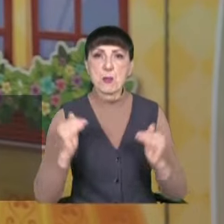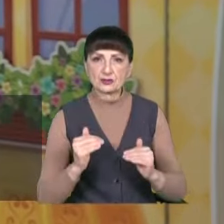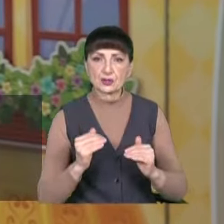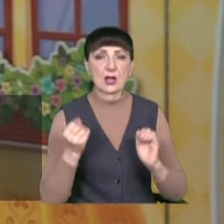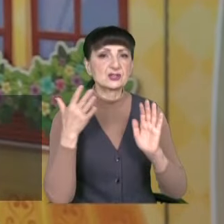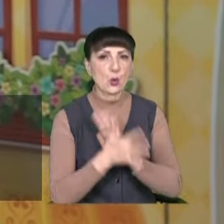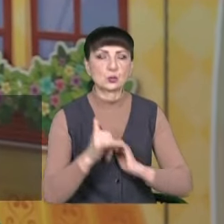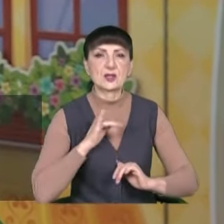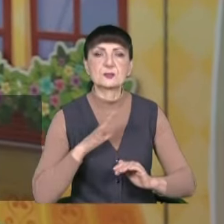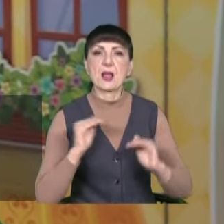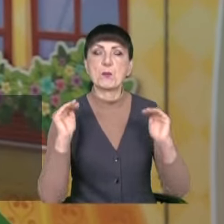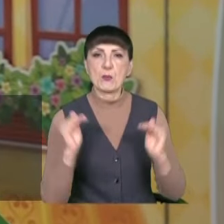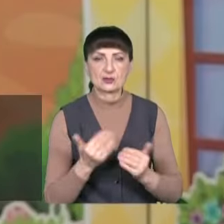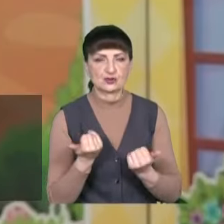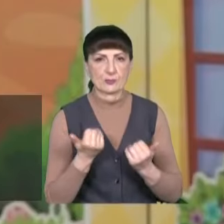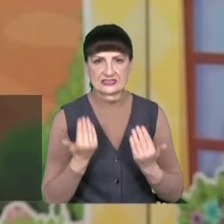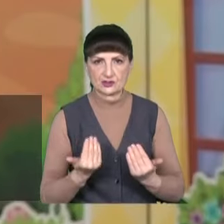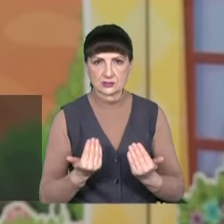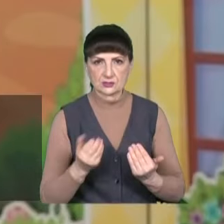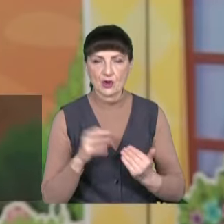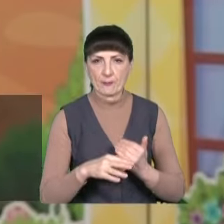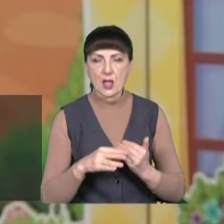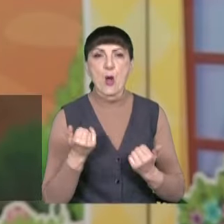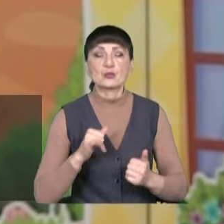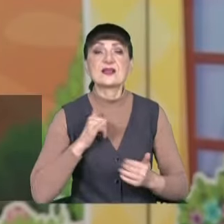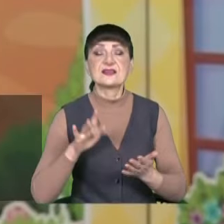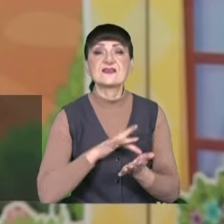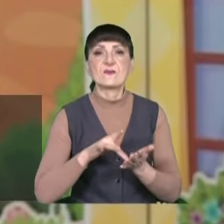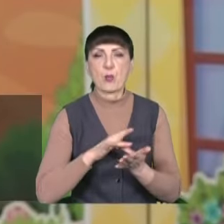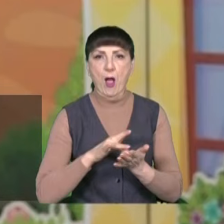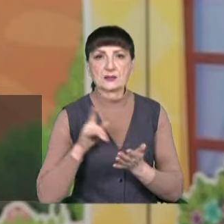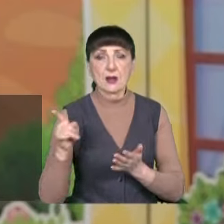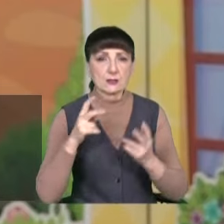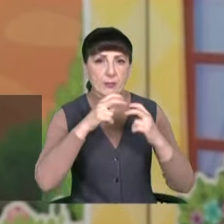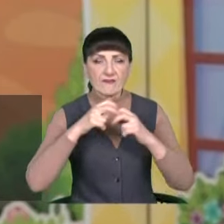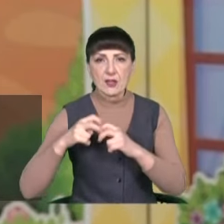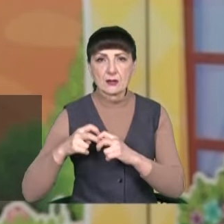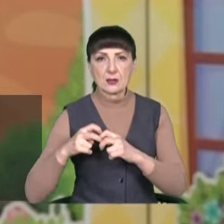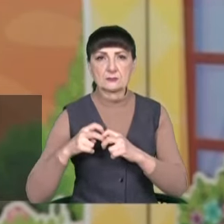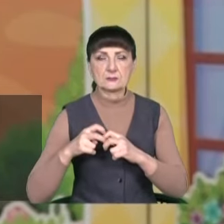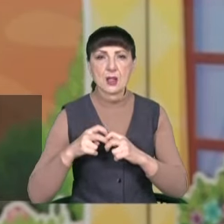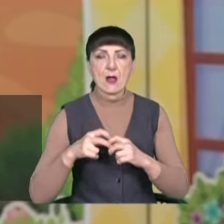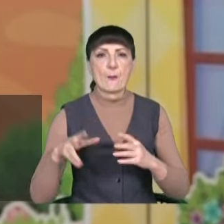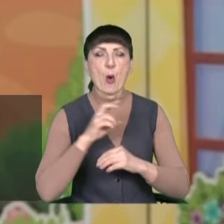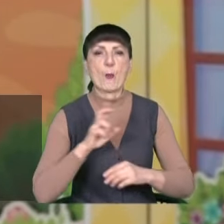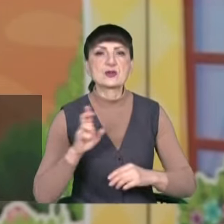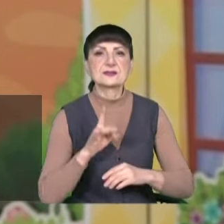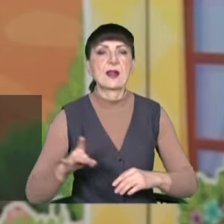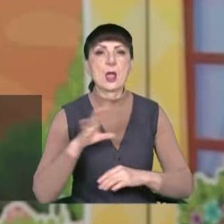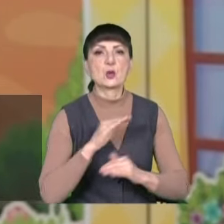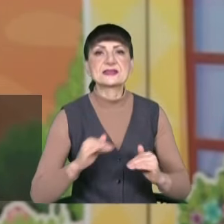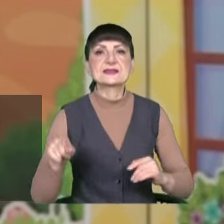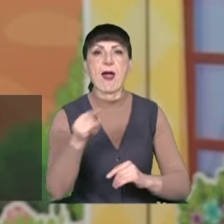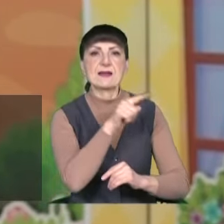расходы у нас были намного меньше, чем сейчас. У нас есть финансисты, отдел финансов, которые сделали анализ. анализу, анализ по Бостандыкскому району, по садам. То